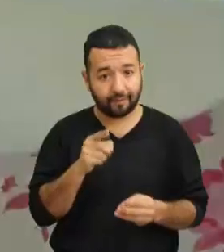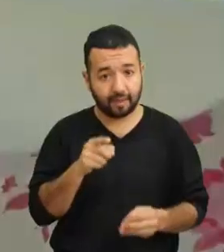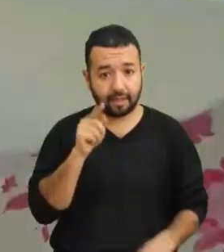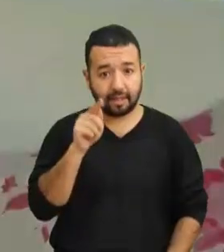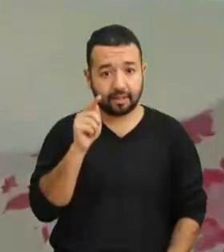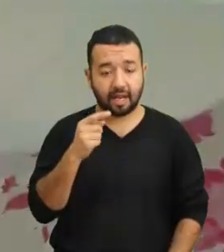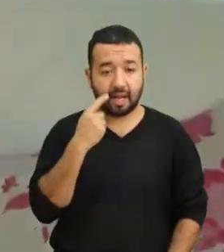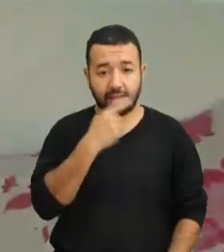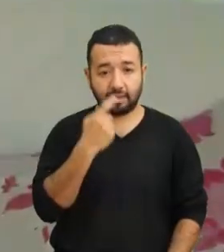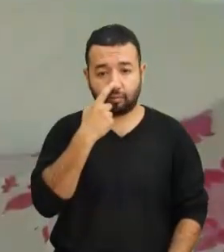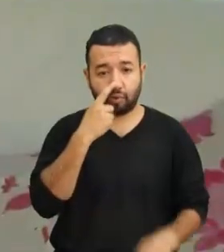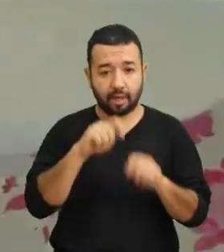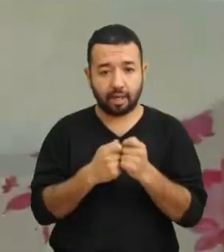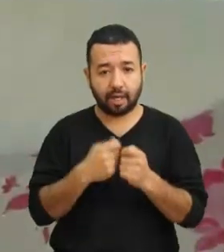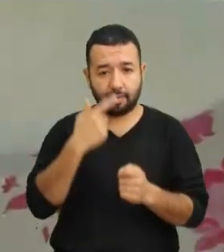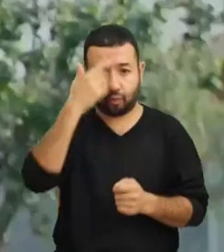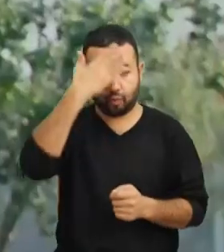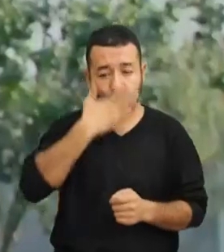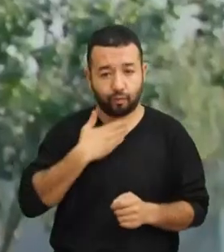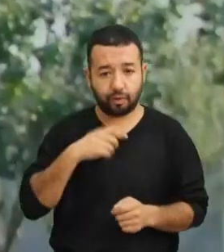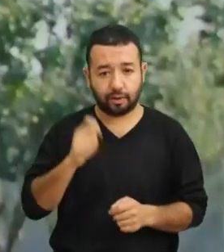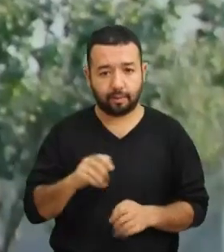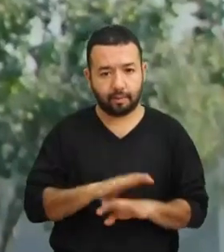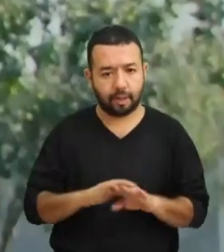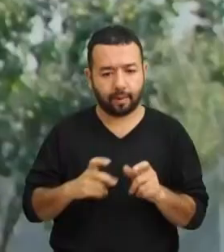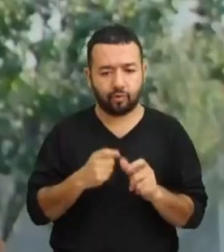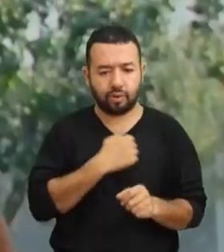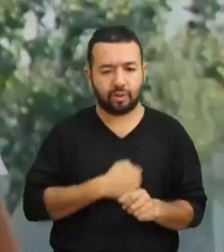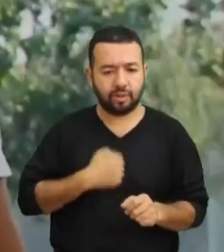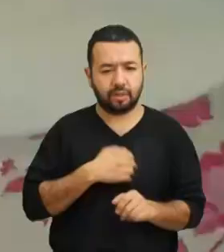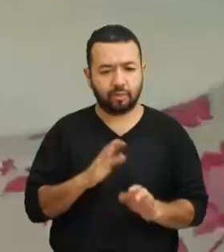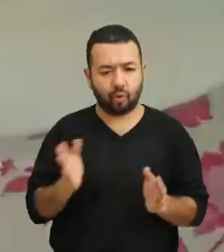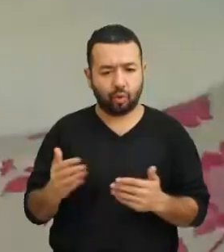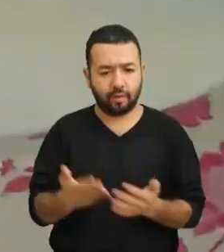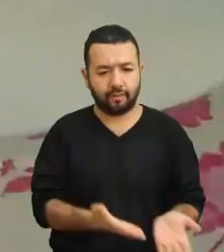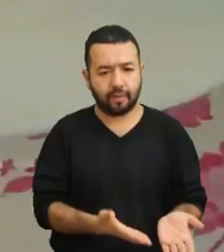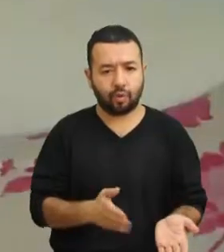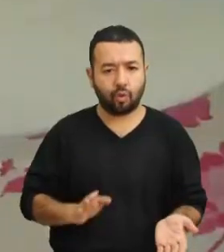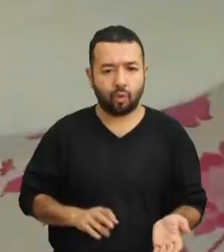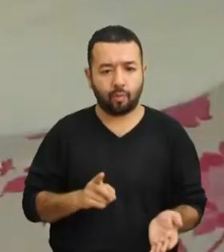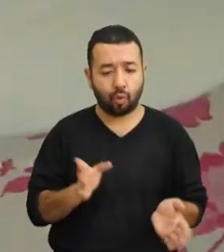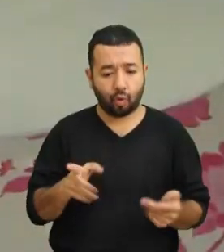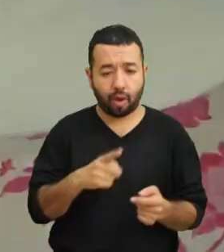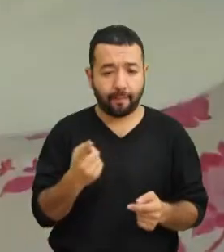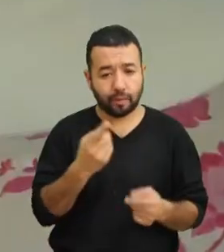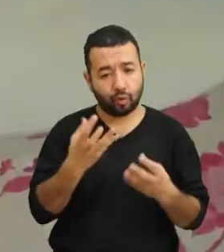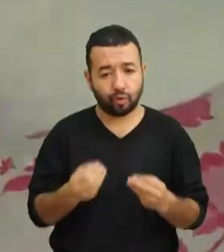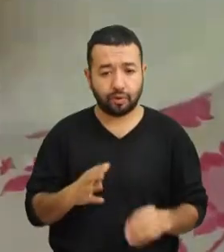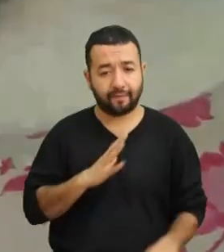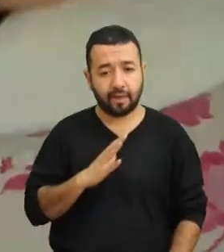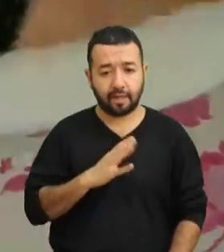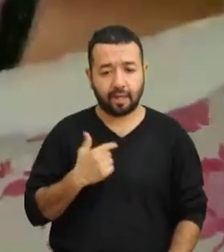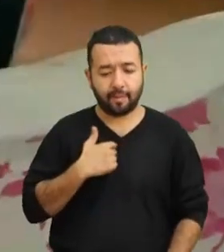sen ağzını burnunu kırarım, dümdüz ederim ha. Tamam Şükrü abi, ne kızıyorsun işte, koli burada. Oğlum bu kolye bir şey olursa var ya,